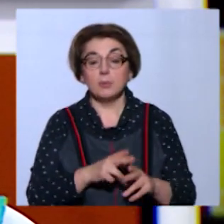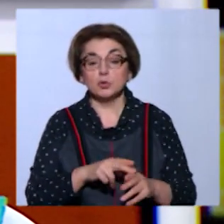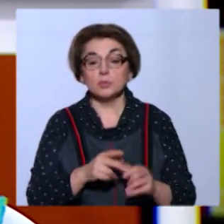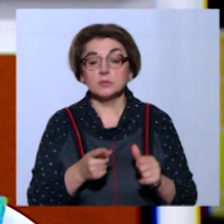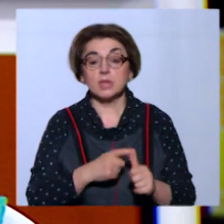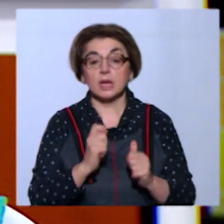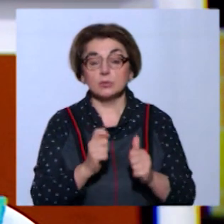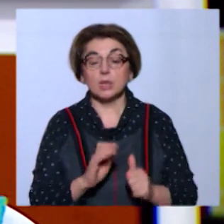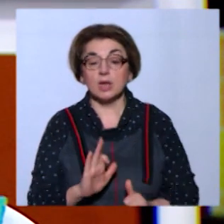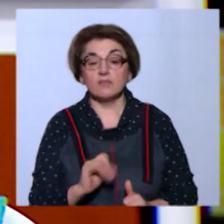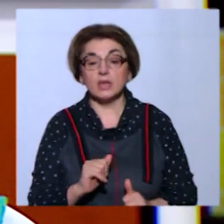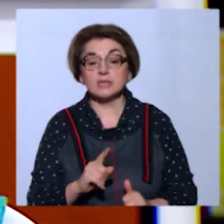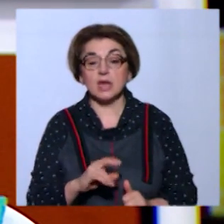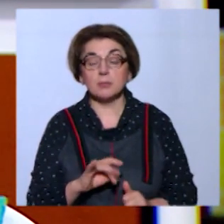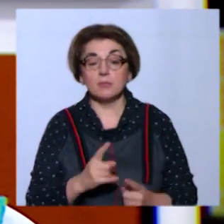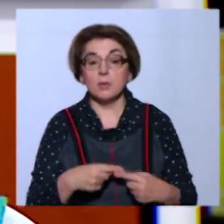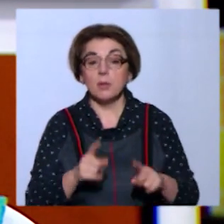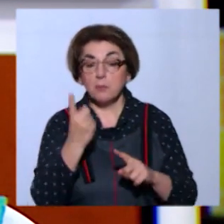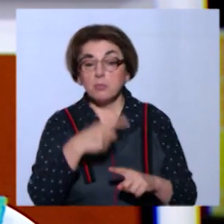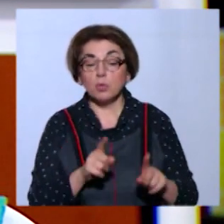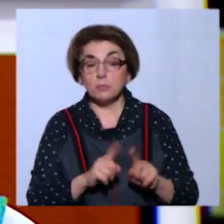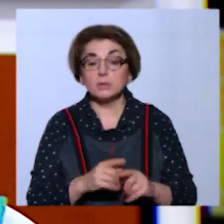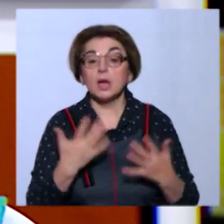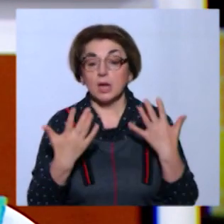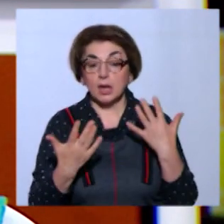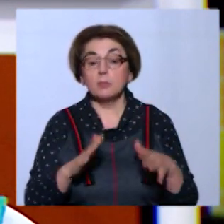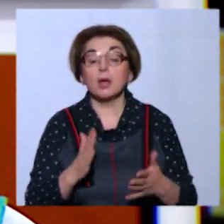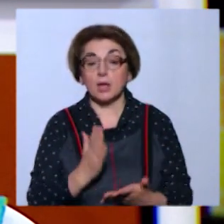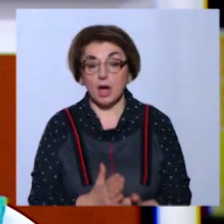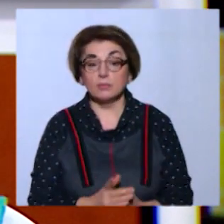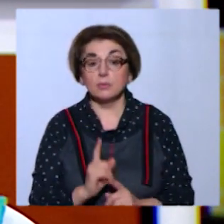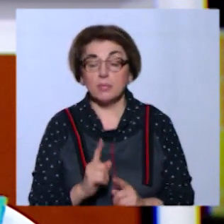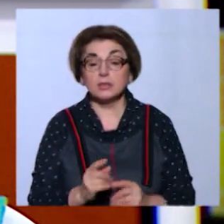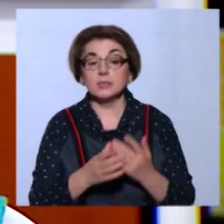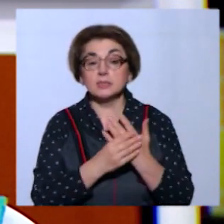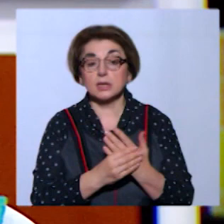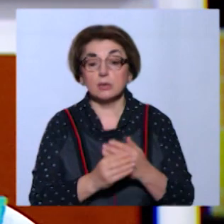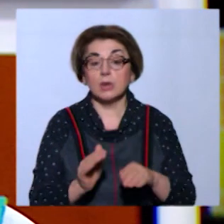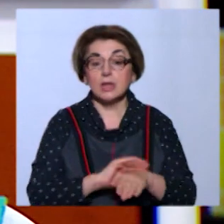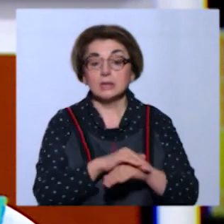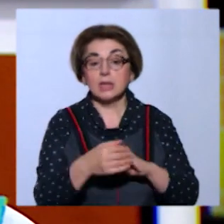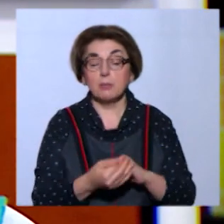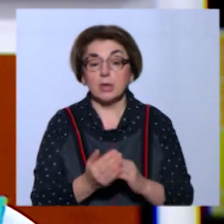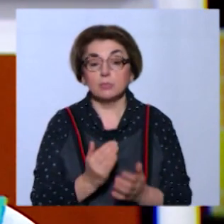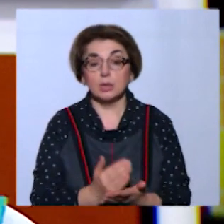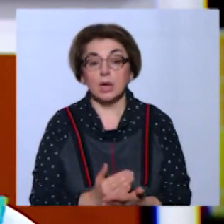ქვეწარმავლები ეწოდება. თუმცა მიუხედავად იმისა, რომ კიდურები აქვთ, მათი სხეული დაფარული არის